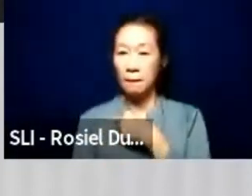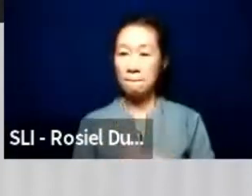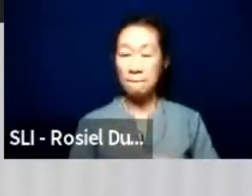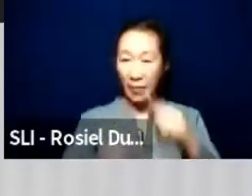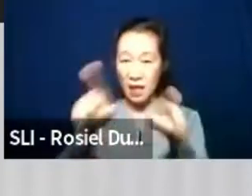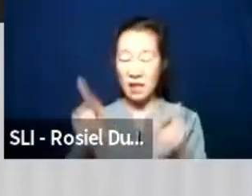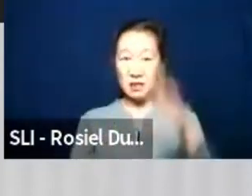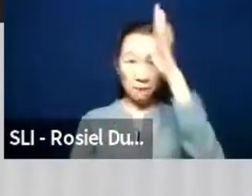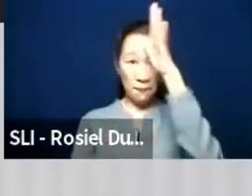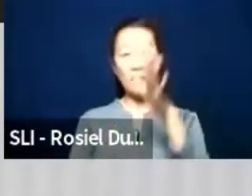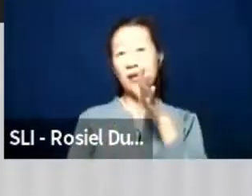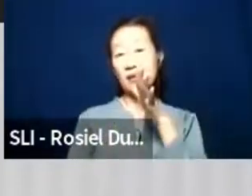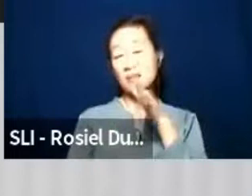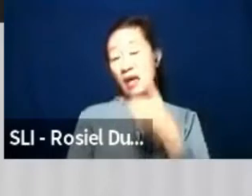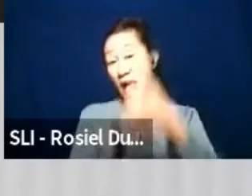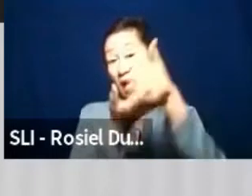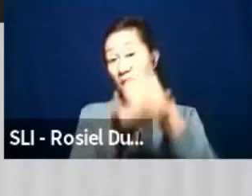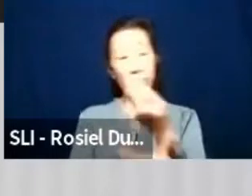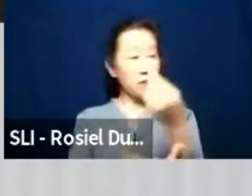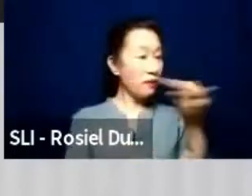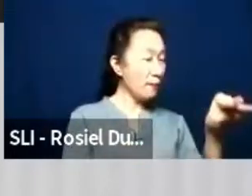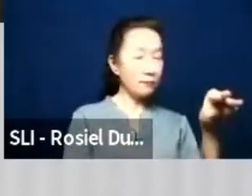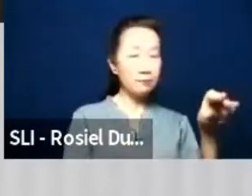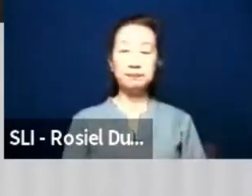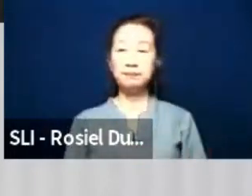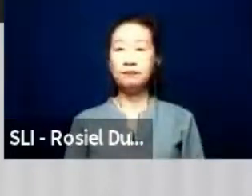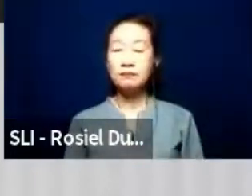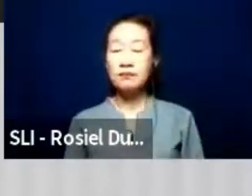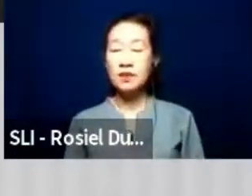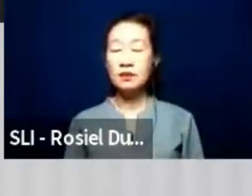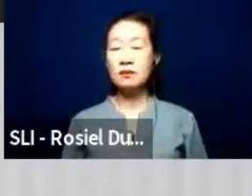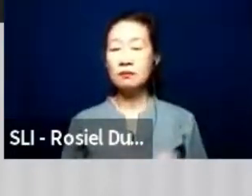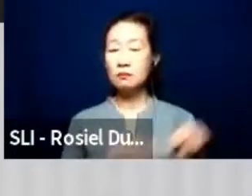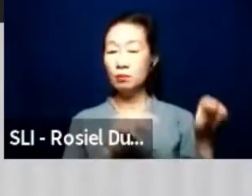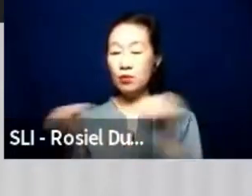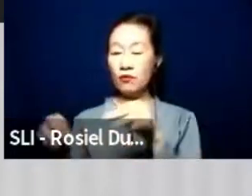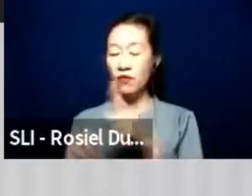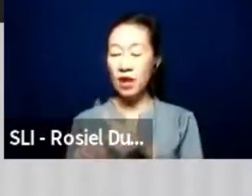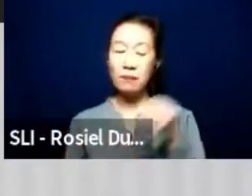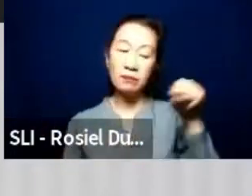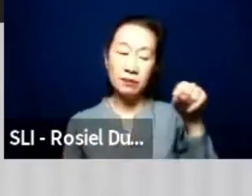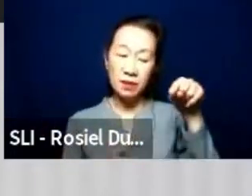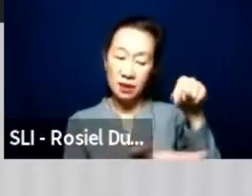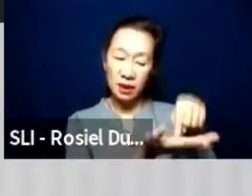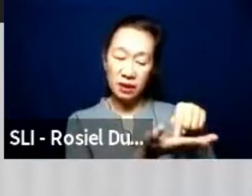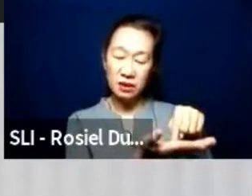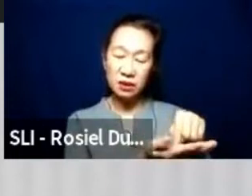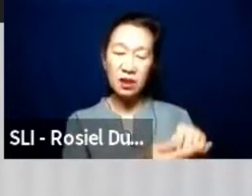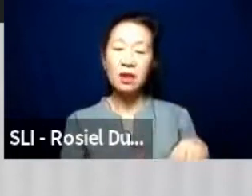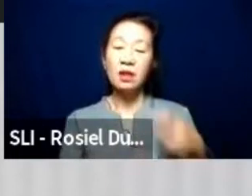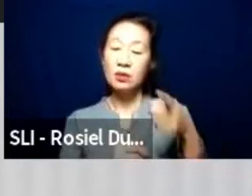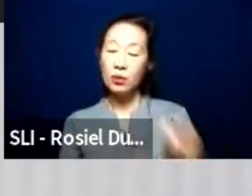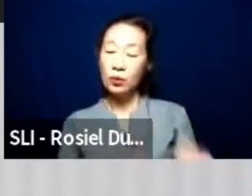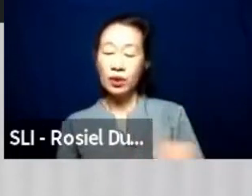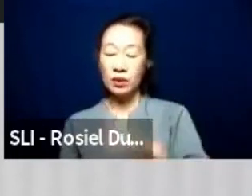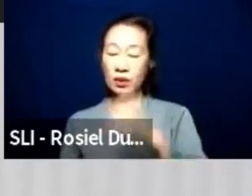bilang magulang is tulungan sila na mag-move from this one stage to the next. Para